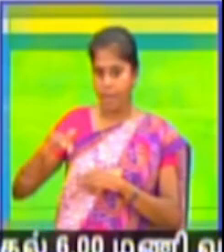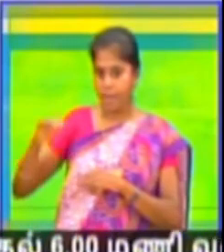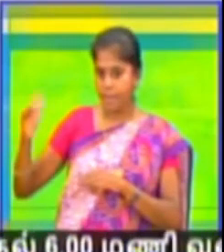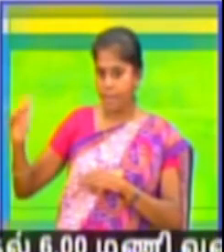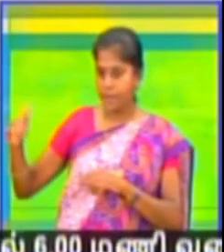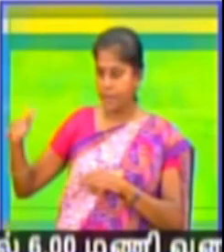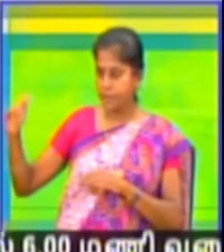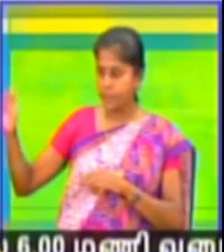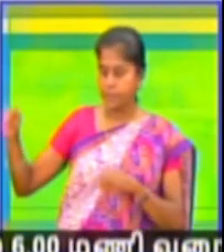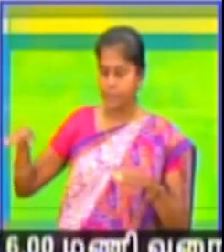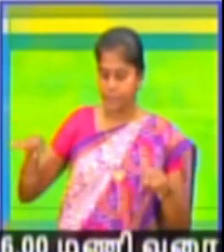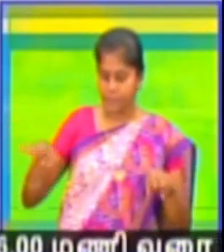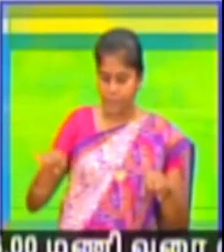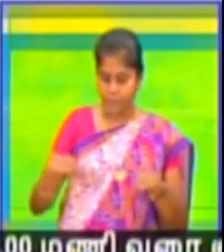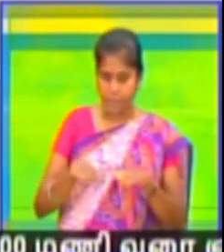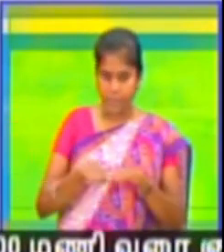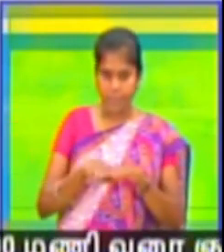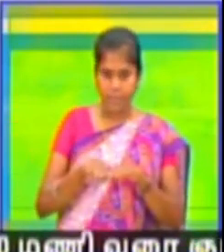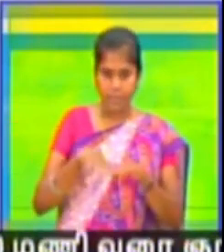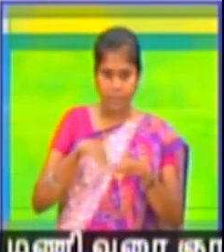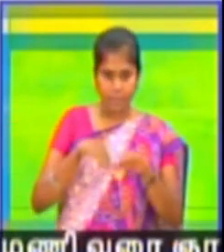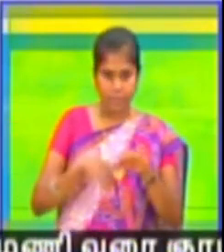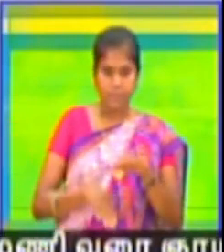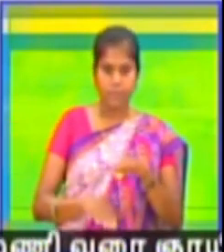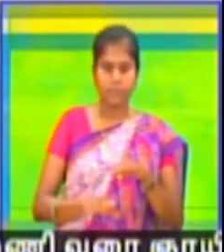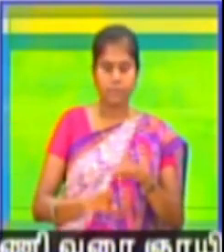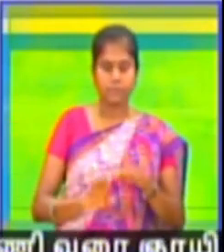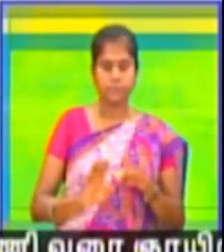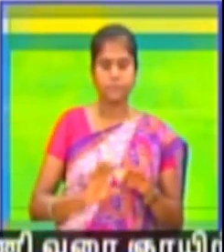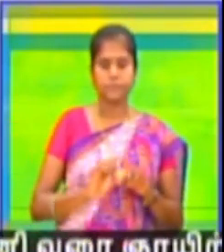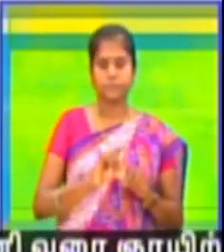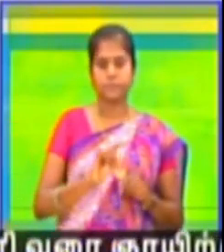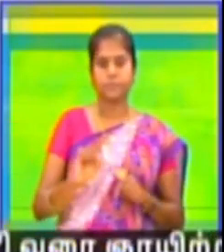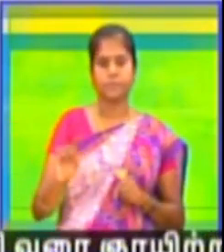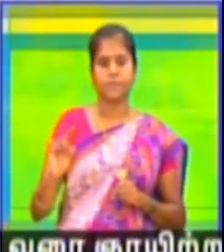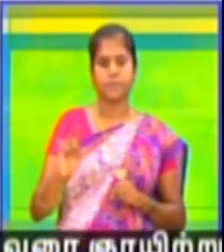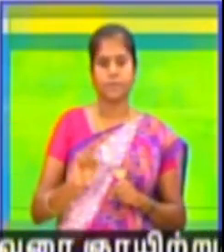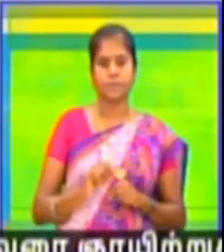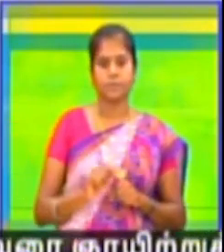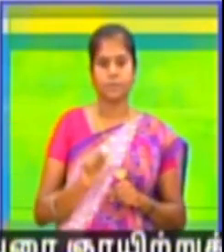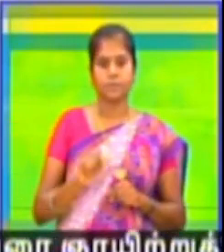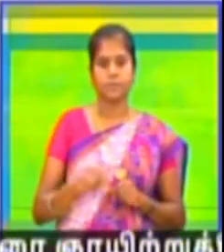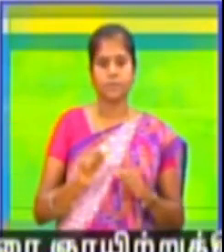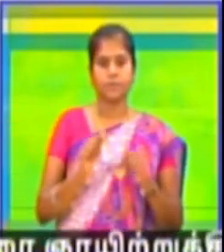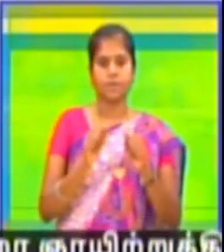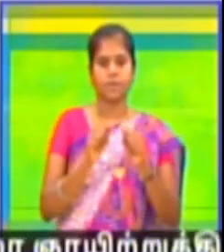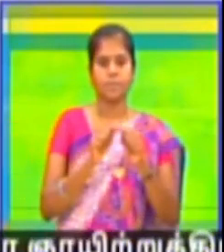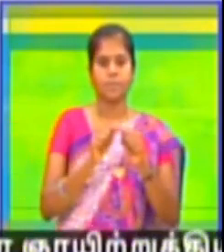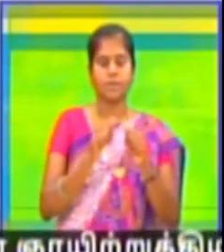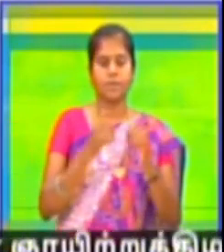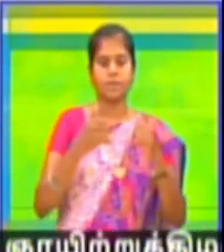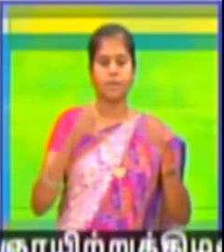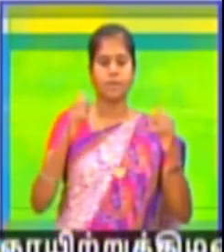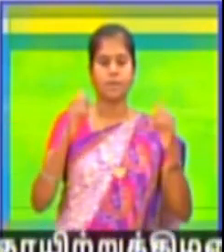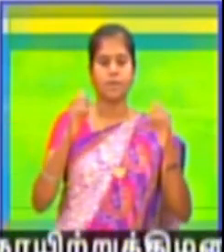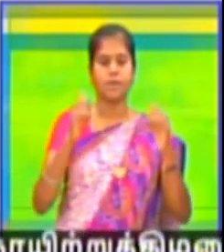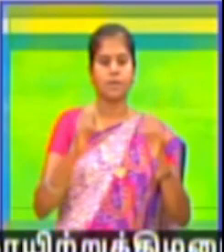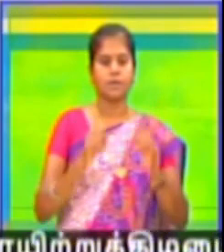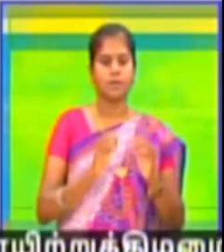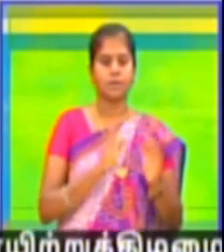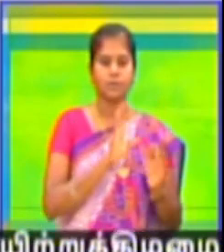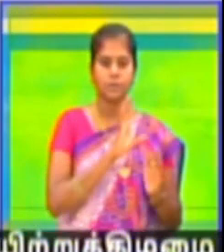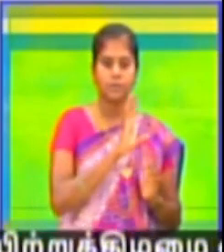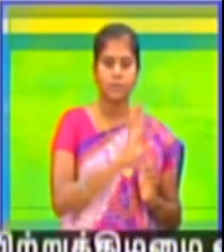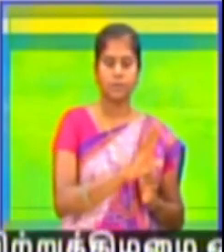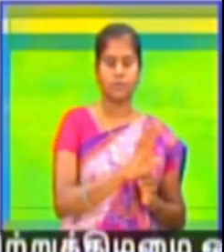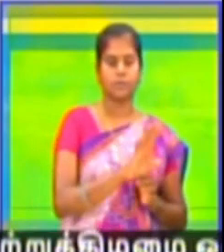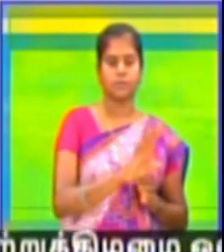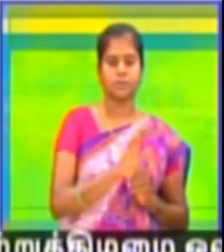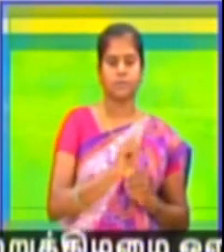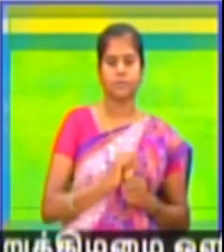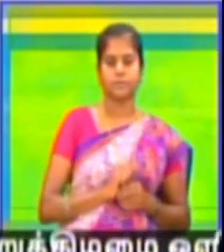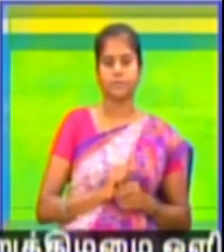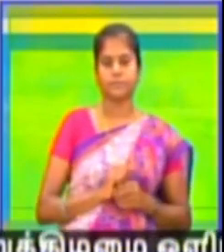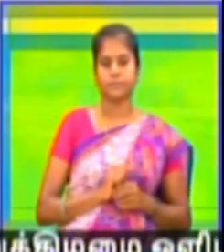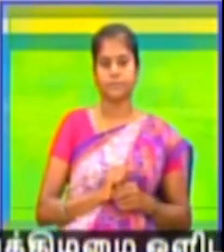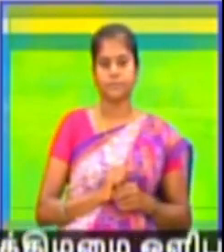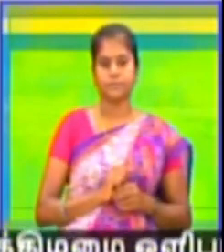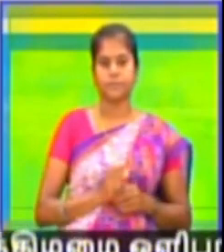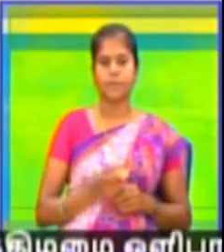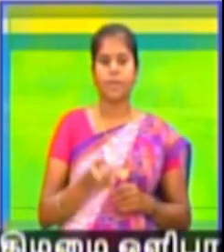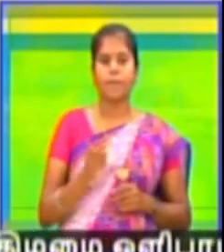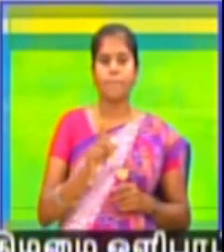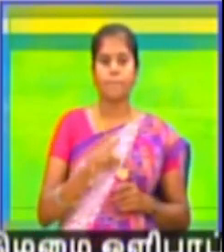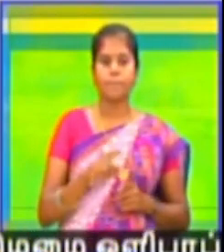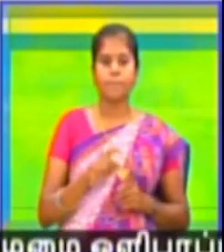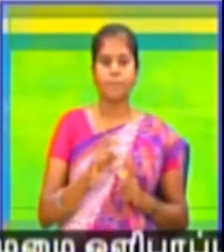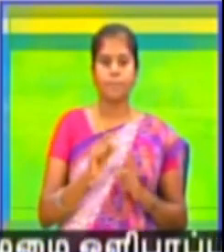நிவாரா மலைத்தொடர்னு சொல்கிறோம். இதை அமெரிக்க நாட்டில் இருக்குது. இது அமெரிக்க நாட்டில் சியார் நிவாரா